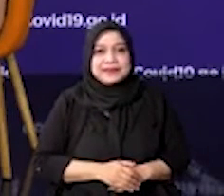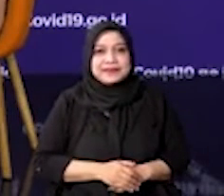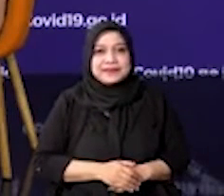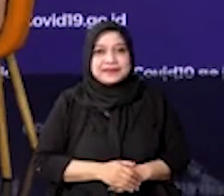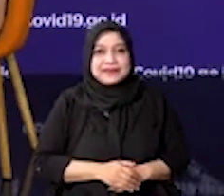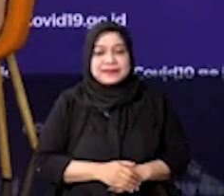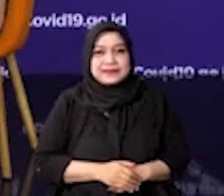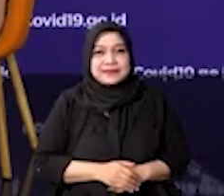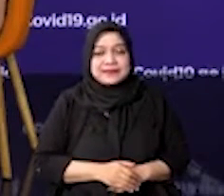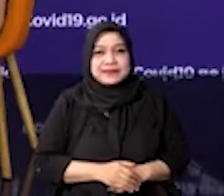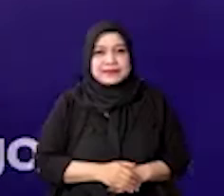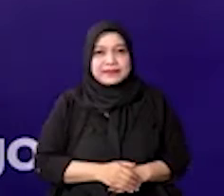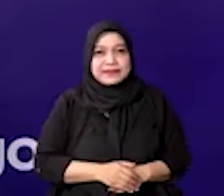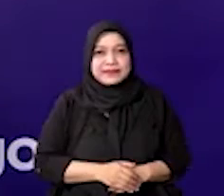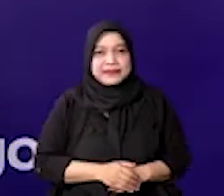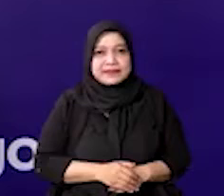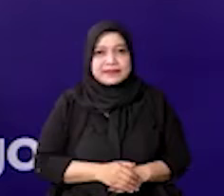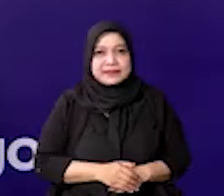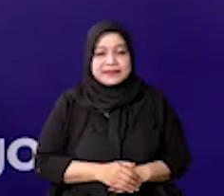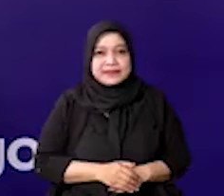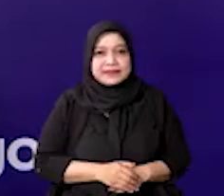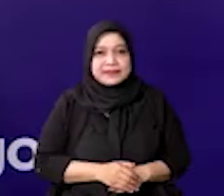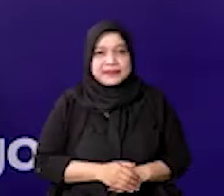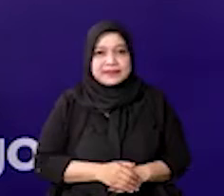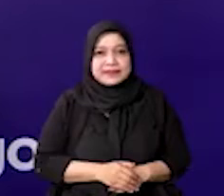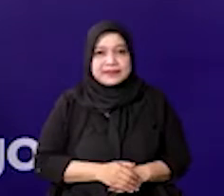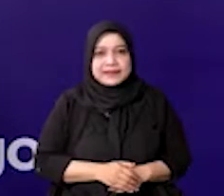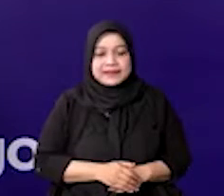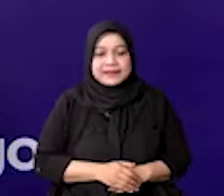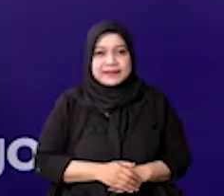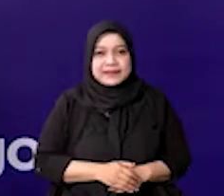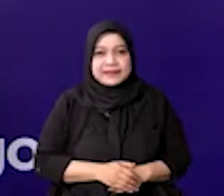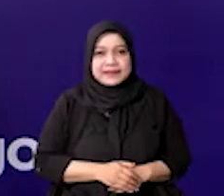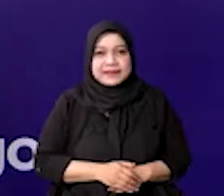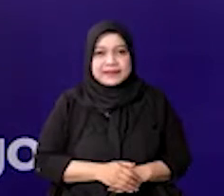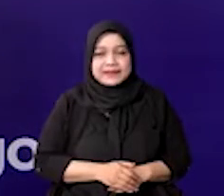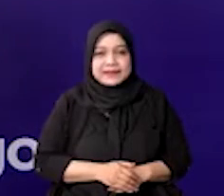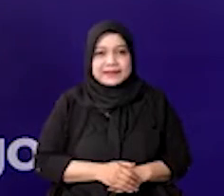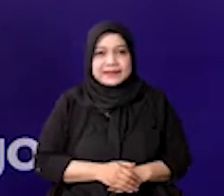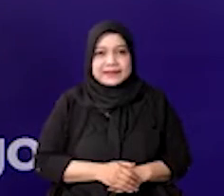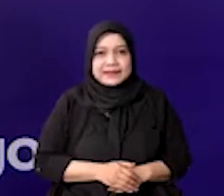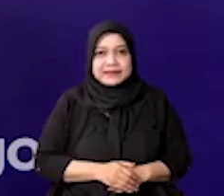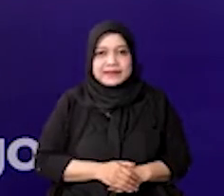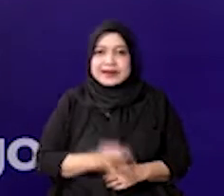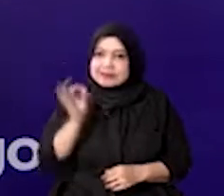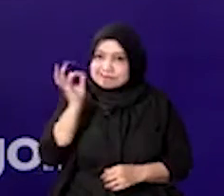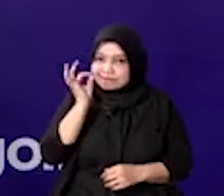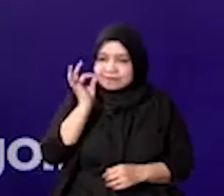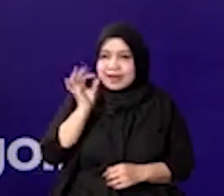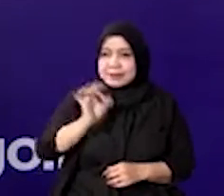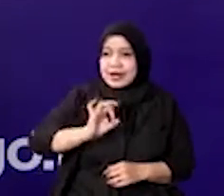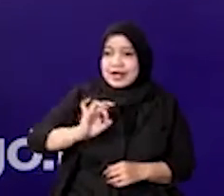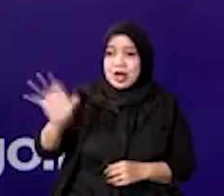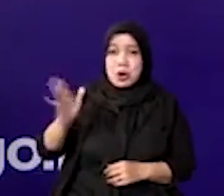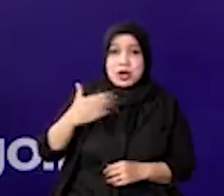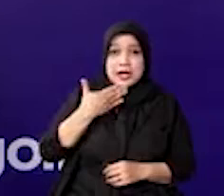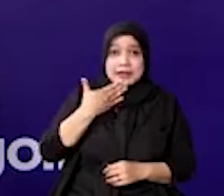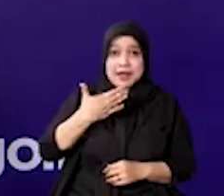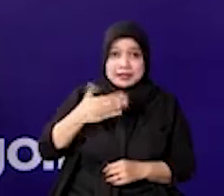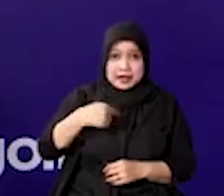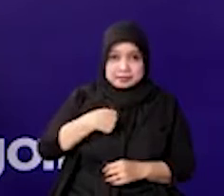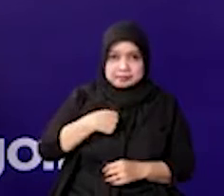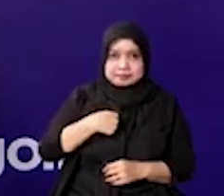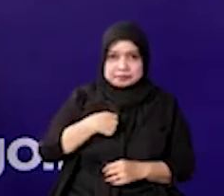Mbak jangan kalau saya lihat gini sampai saya jujur Mbak saya ditanyakan Maaf ya dok